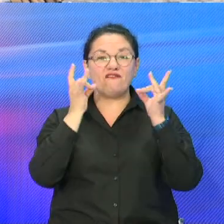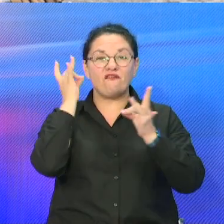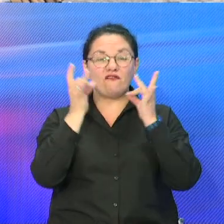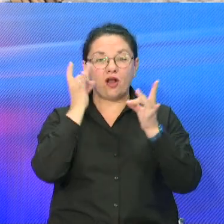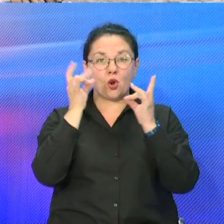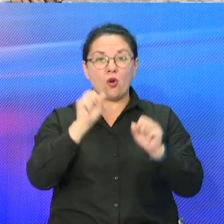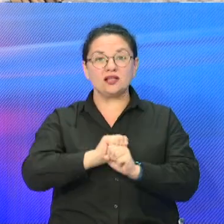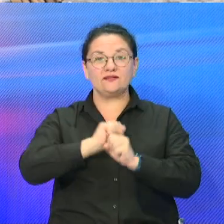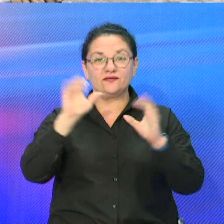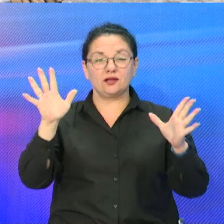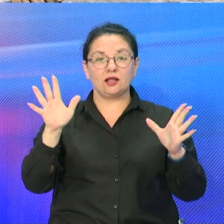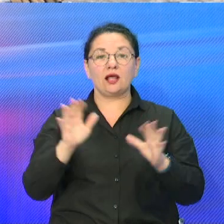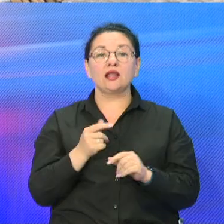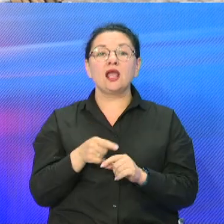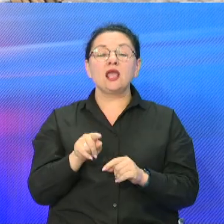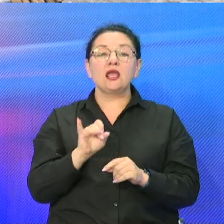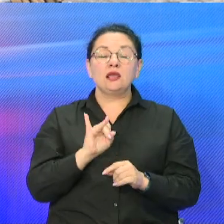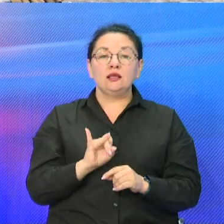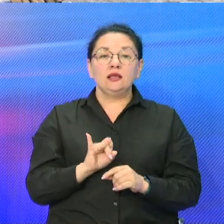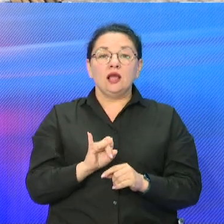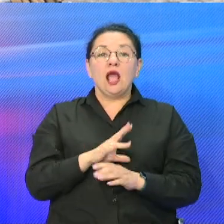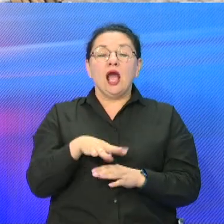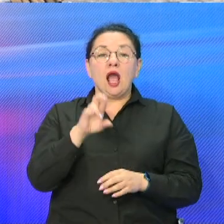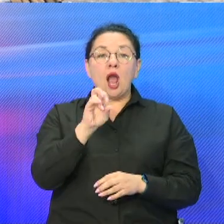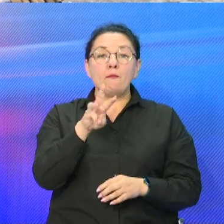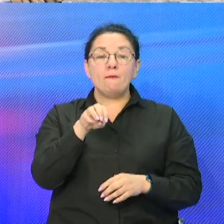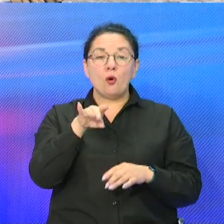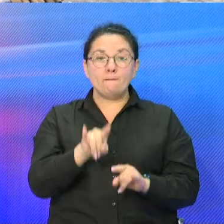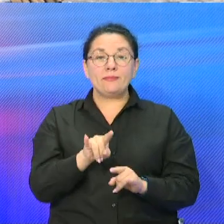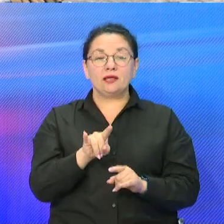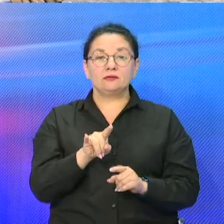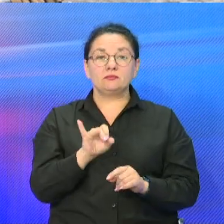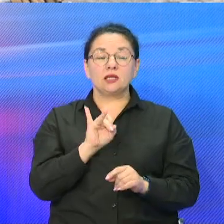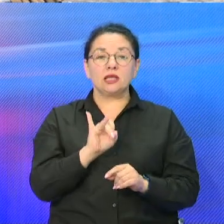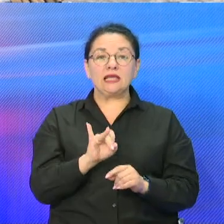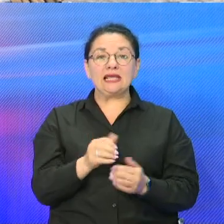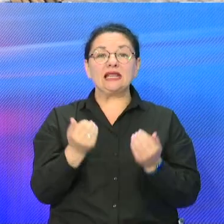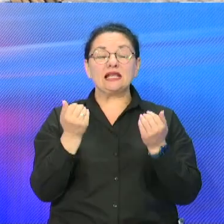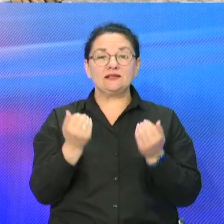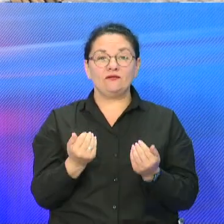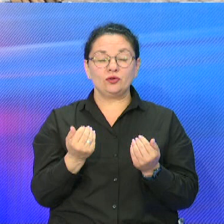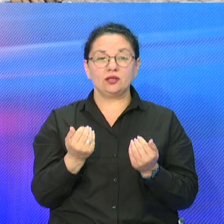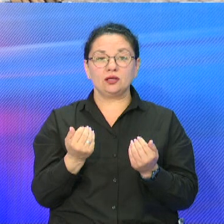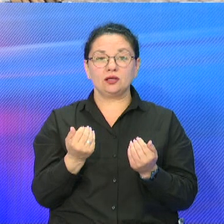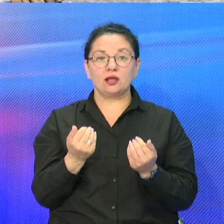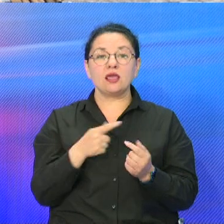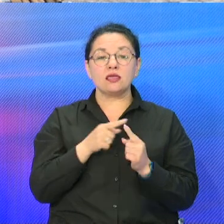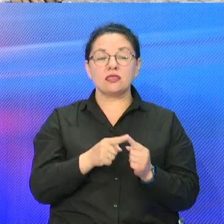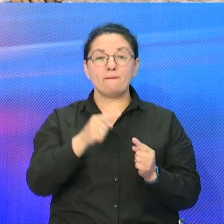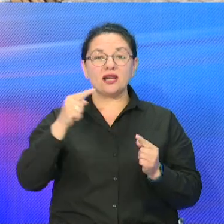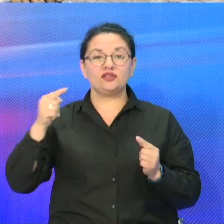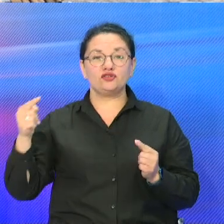артиллерийской канонады, во взрывах бомб. И сегодня и на